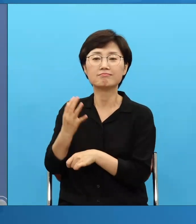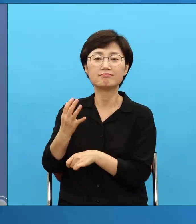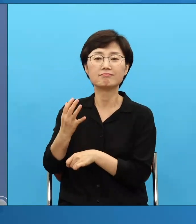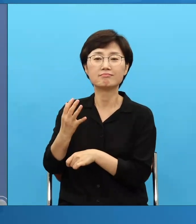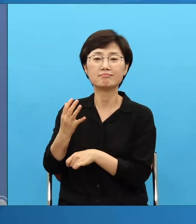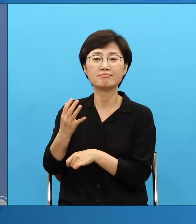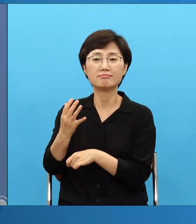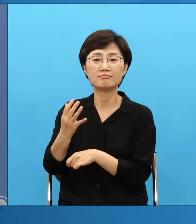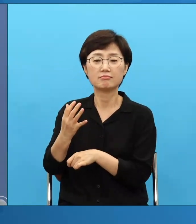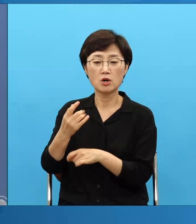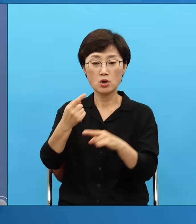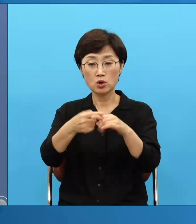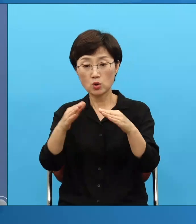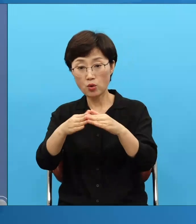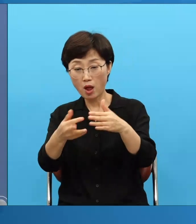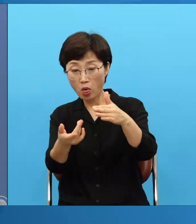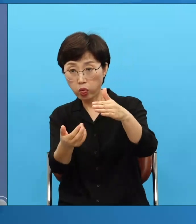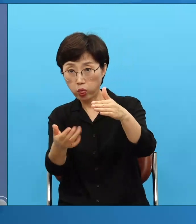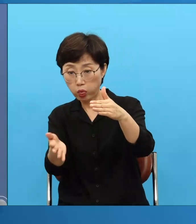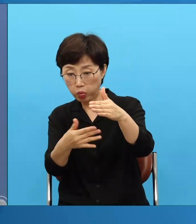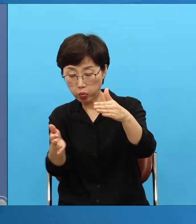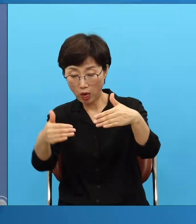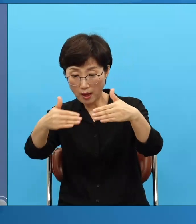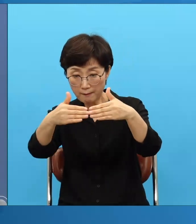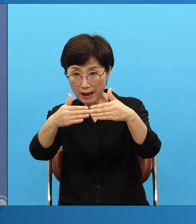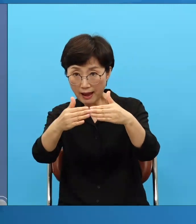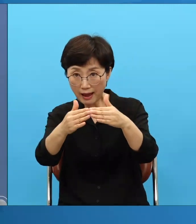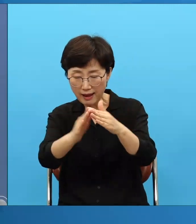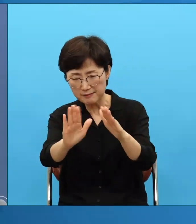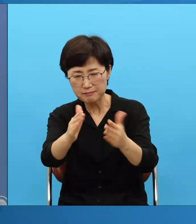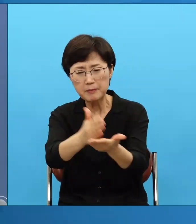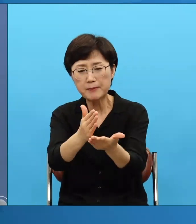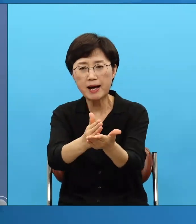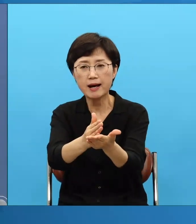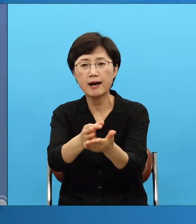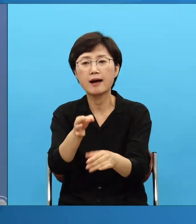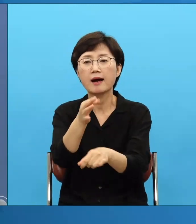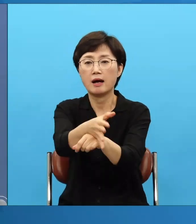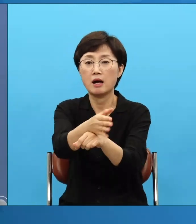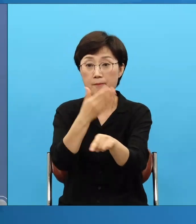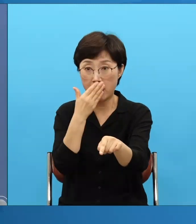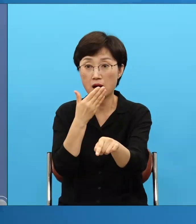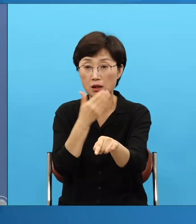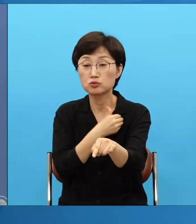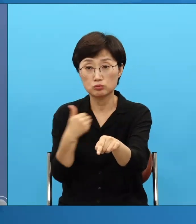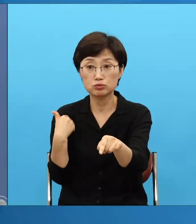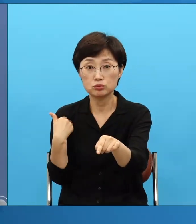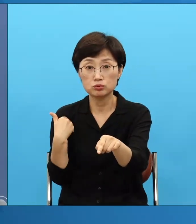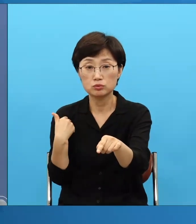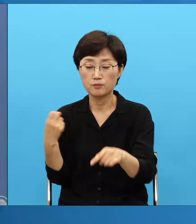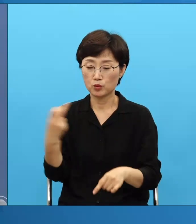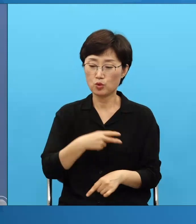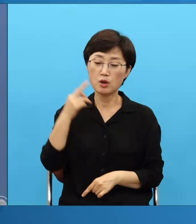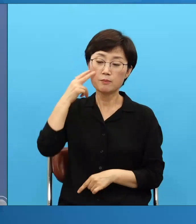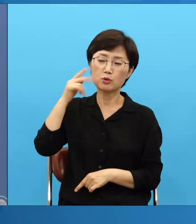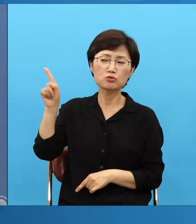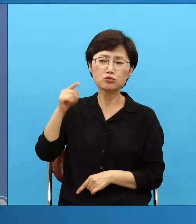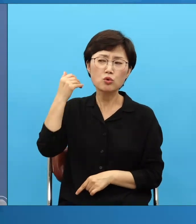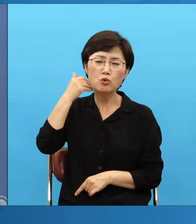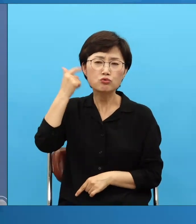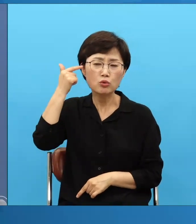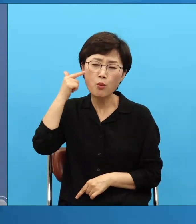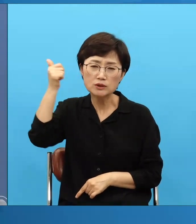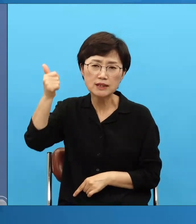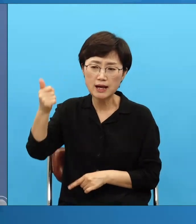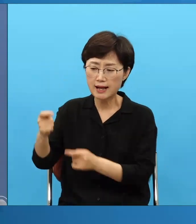they gathered their power together, and then even getting that loan at the bank was very easy. 저 미국의 목사님 팀들은 우리 교회 와 저 당회